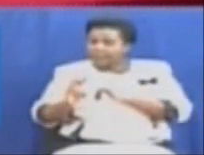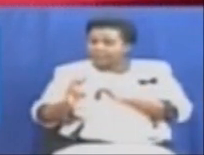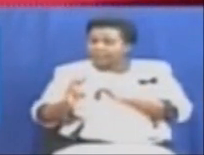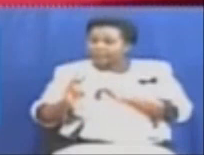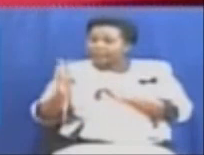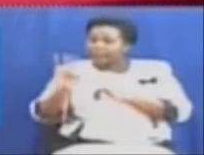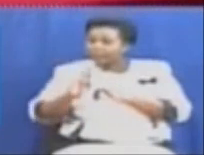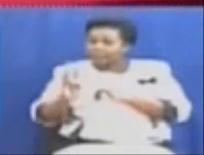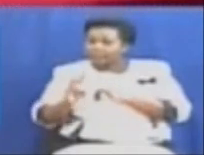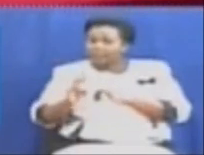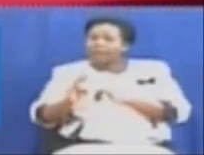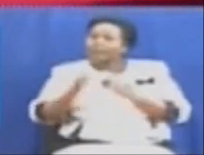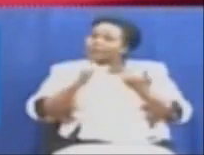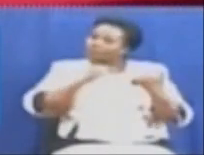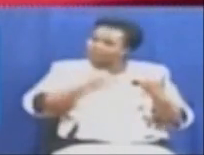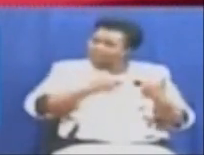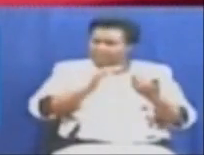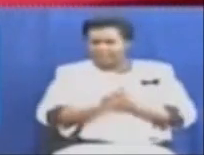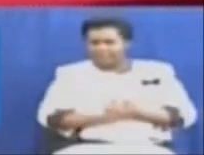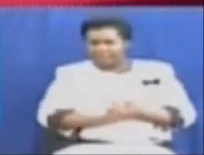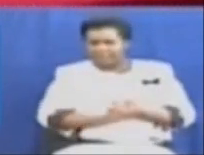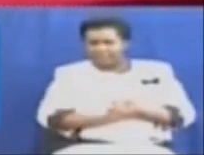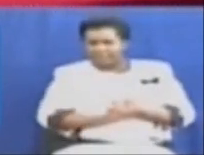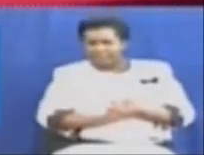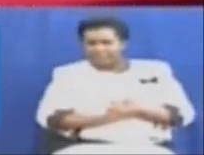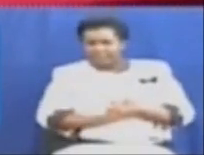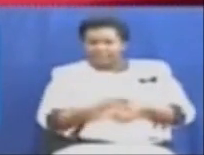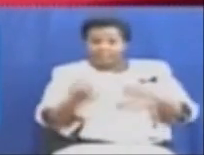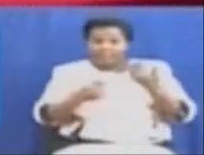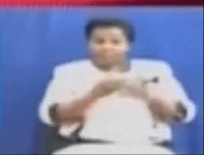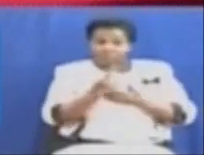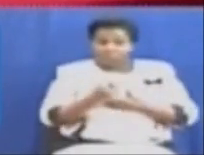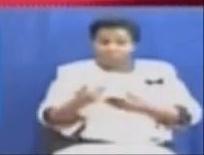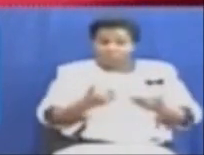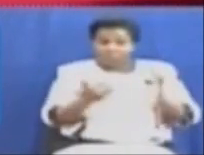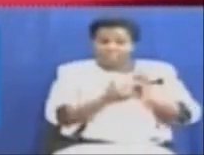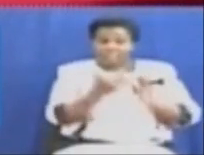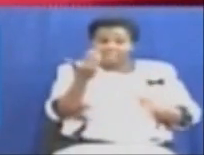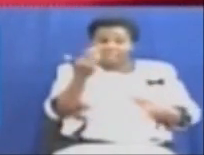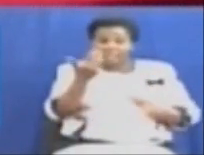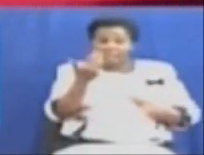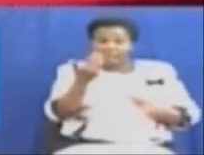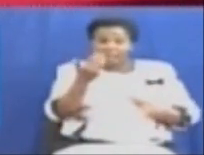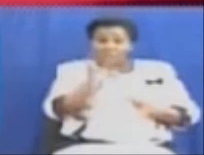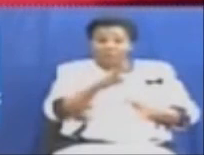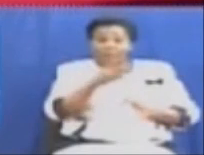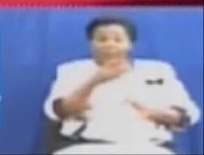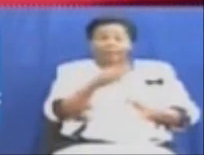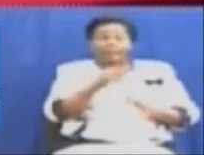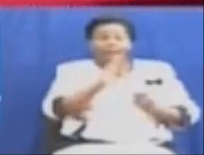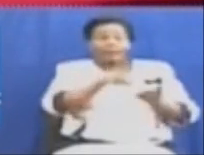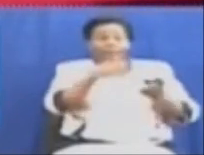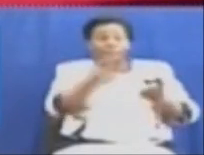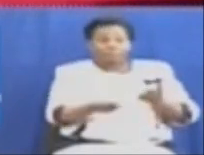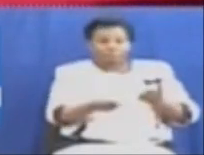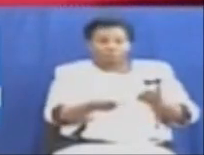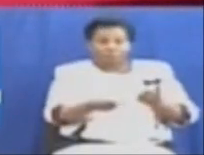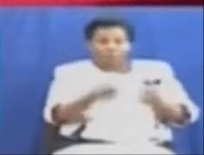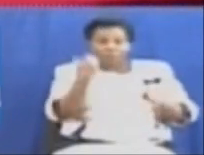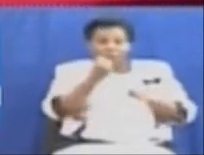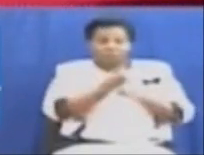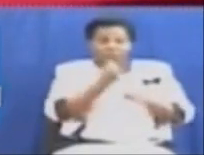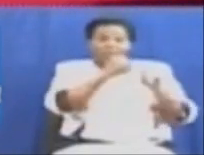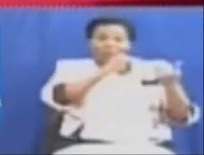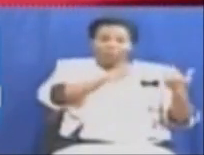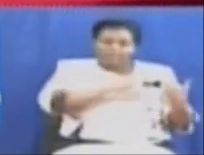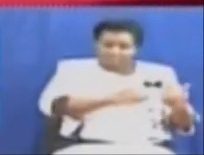mimi wale kivuto tulikuwa na shida kwenye baraza la kata, tulimuita mwanasheria wa halmashauri ile ya manispaa Ilala, akaja akasikiza malalamiko yaliyokuwepo, gharama kubwa